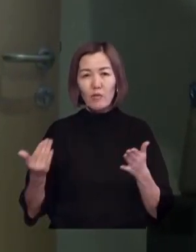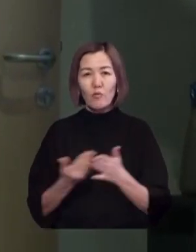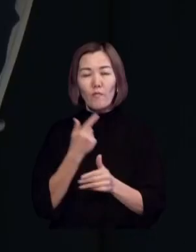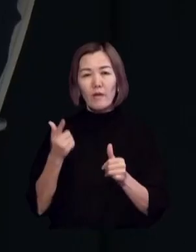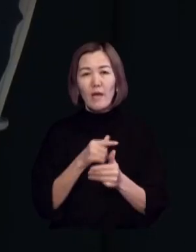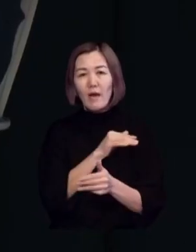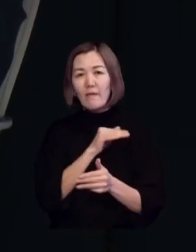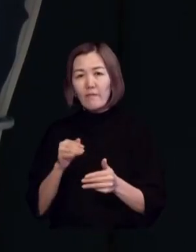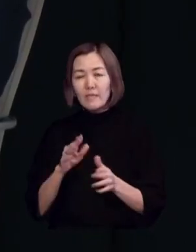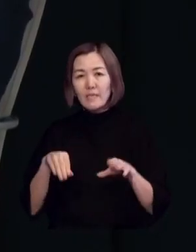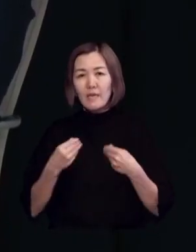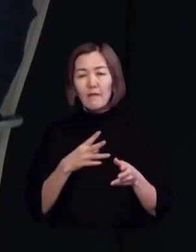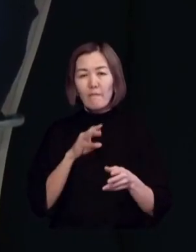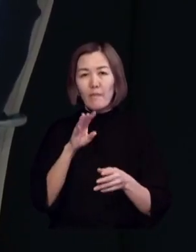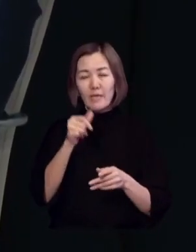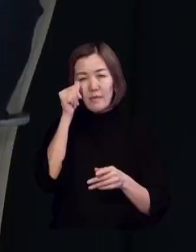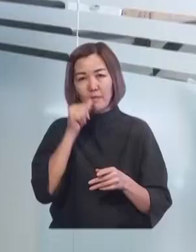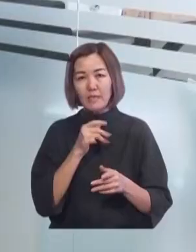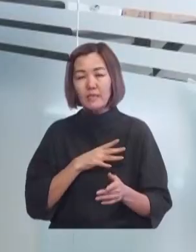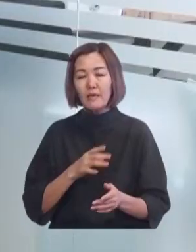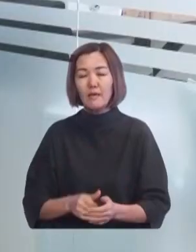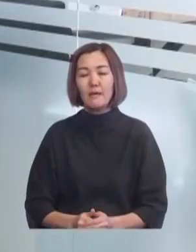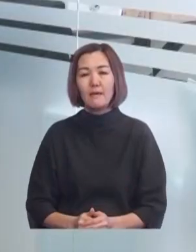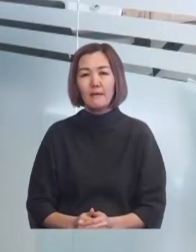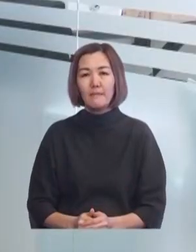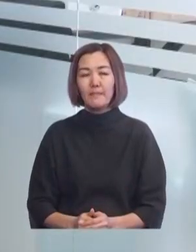названия селам присвоят уже в марте месяце.